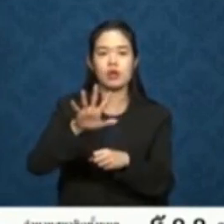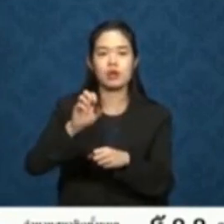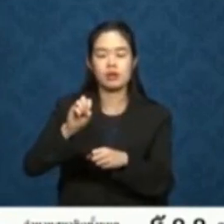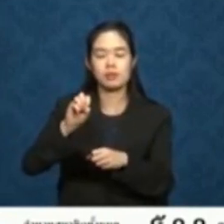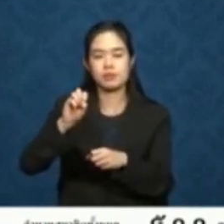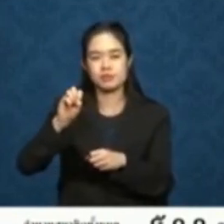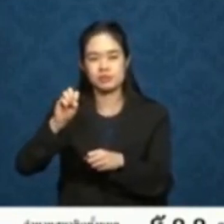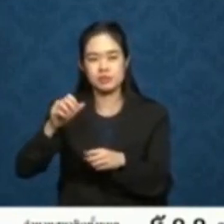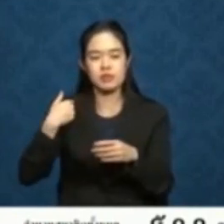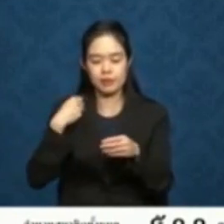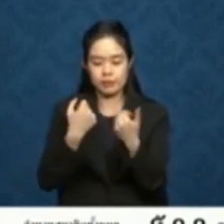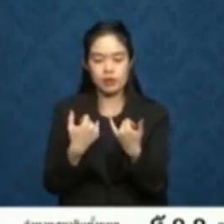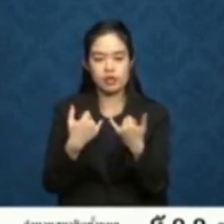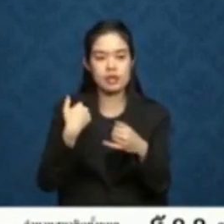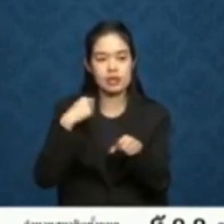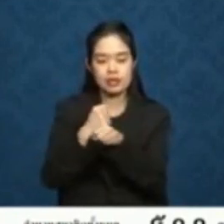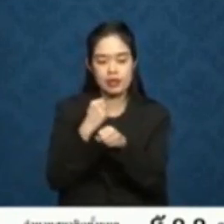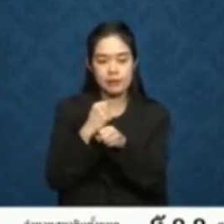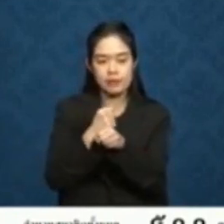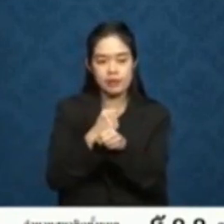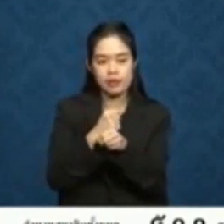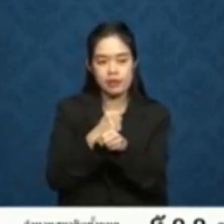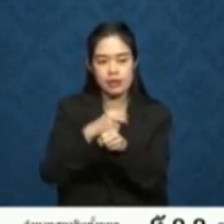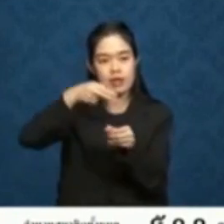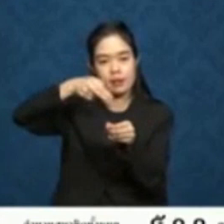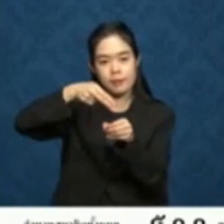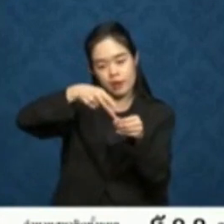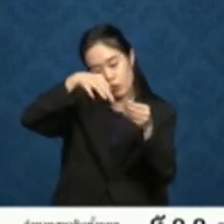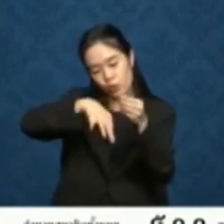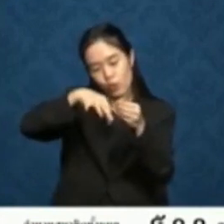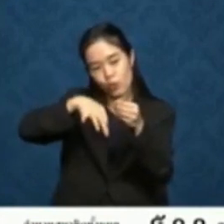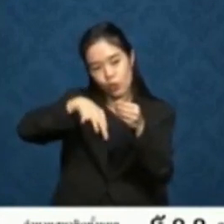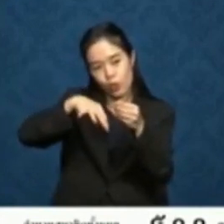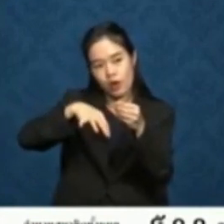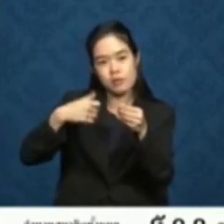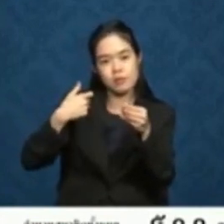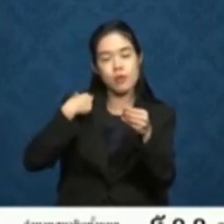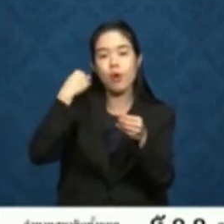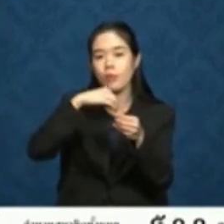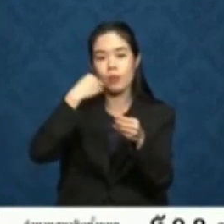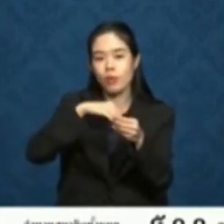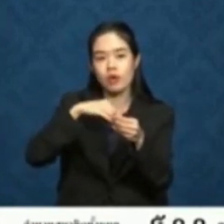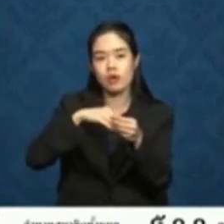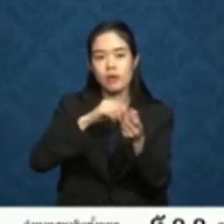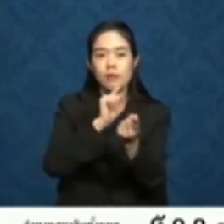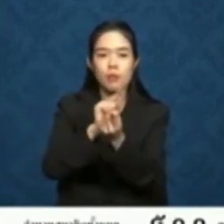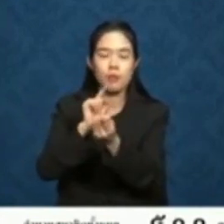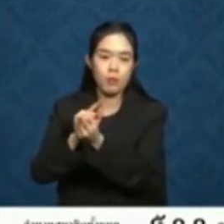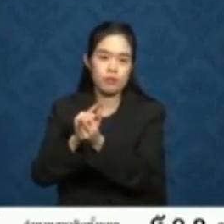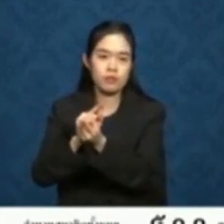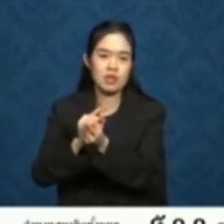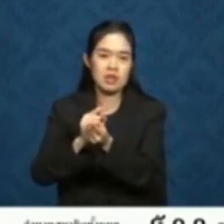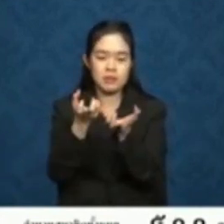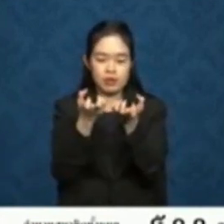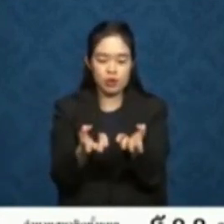รั่วรวมกันถึง101ครั้งซึ่งแบ่งเป็นเหตุการณ์รั่วไหล28ครั้งแล้วก็การพบ